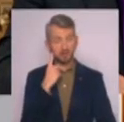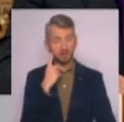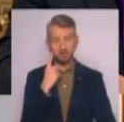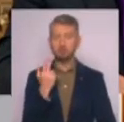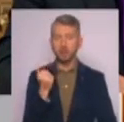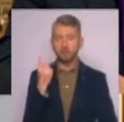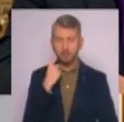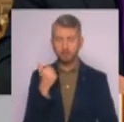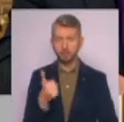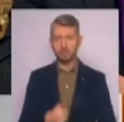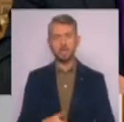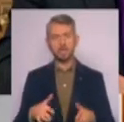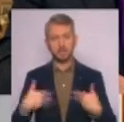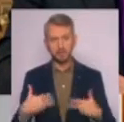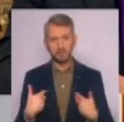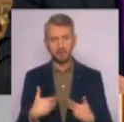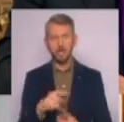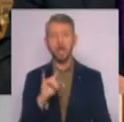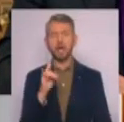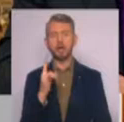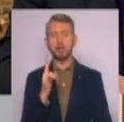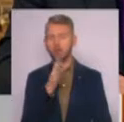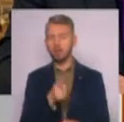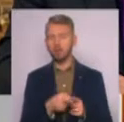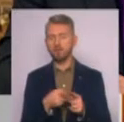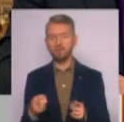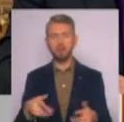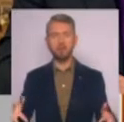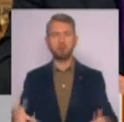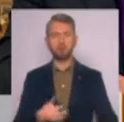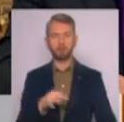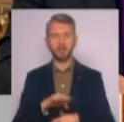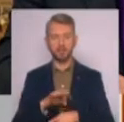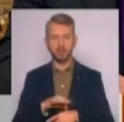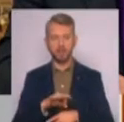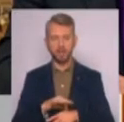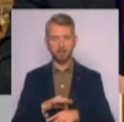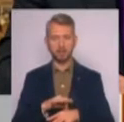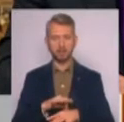Слышно. Здравствуйте. Ребенок во время простудных заболеваний